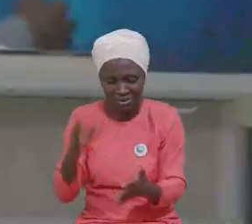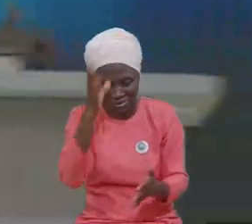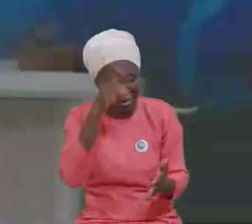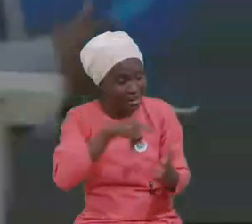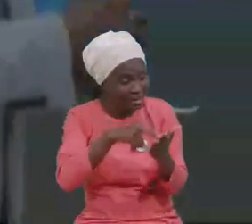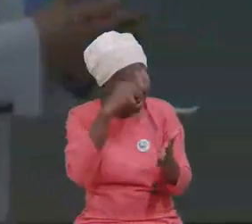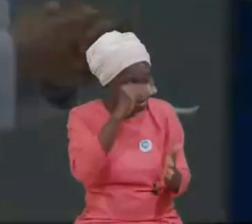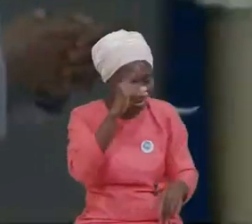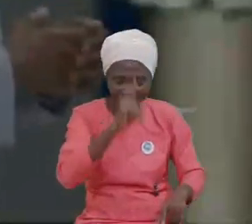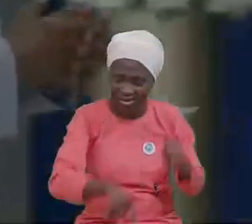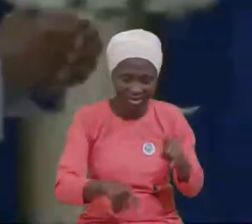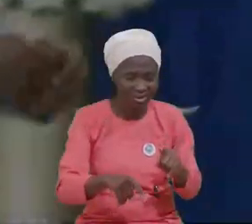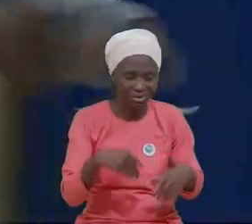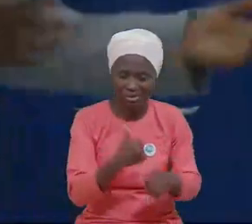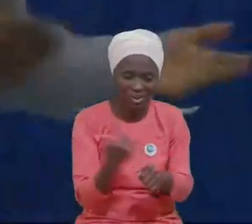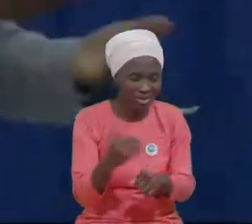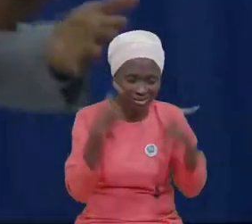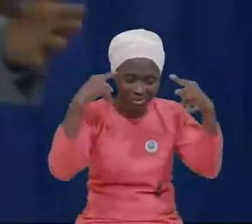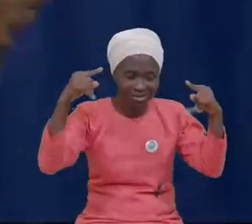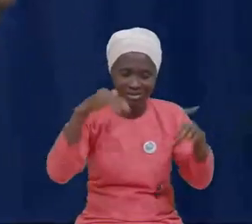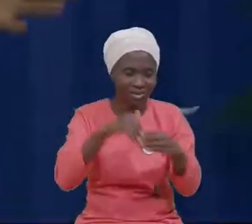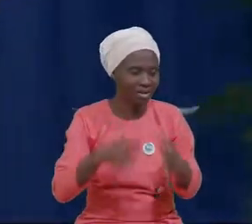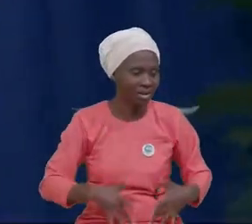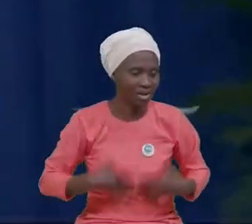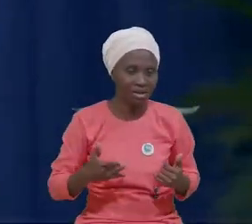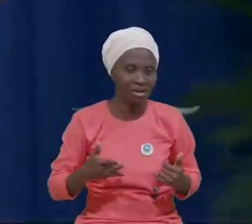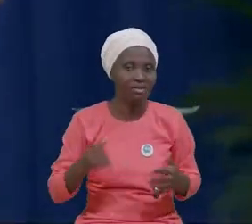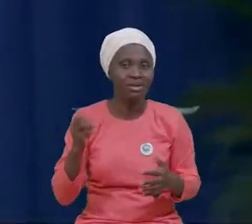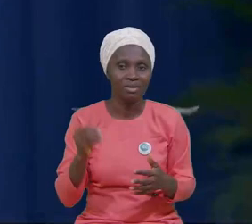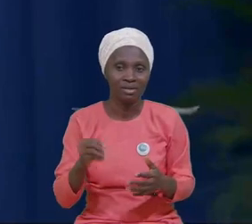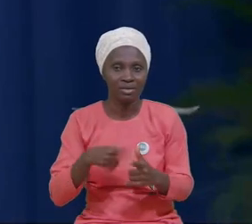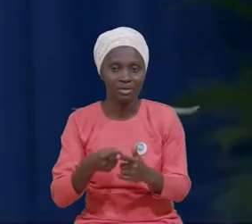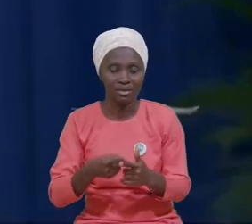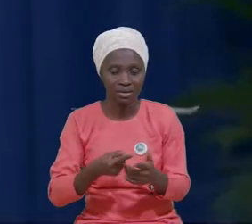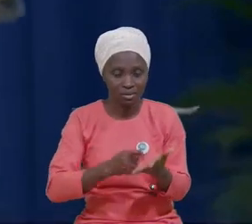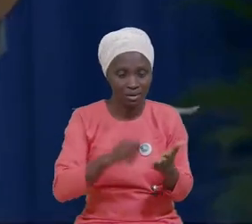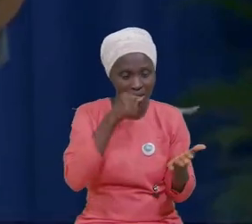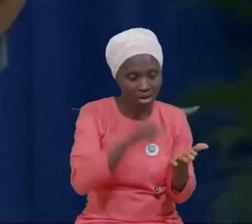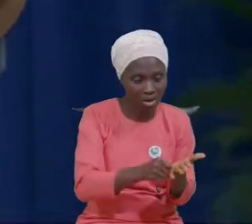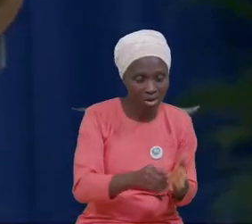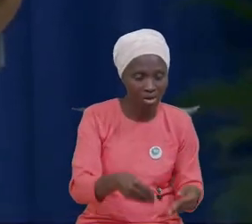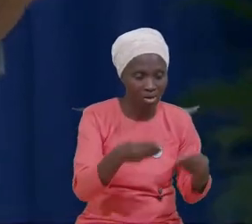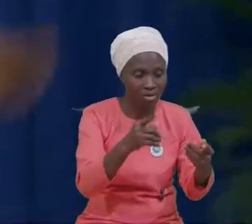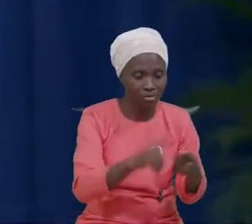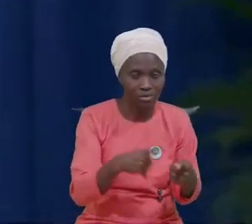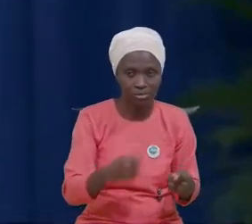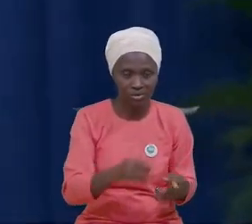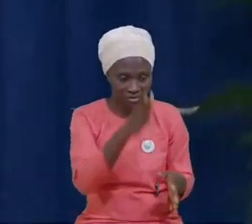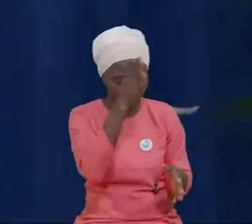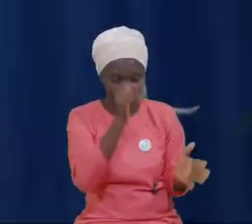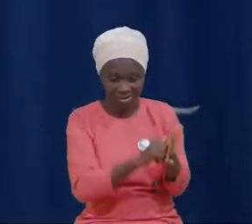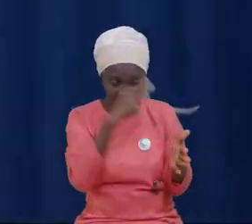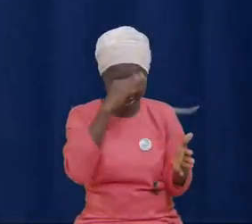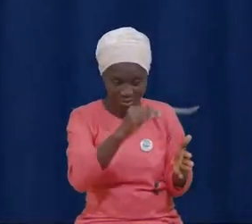Ce garçon ne peut rien faire dans la vie. Et donc, envoyer une lettre au père et qu'ils